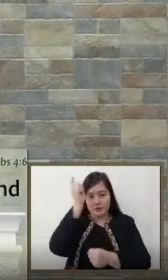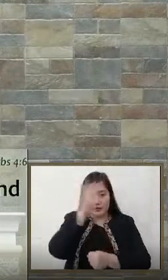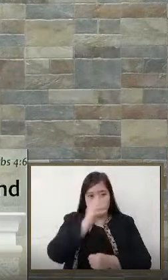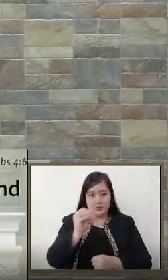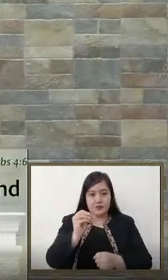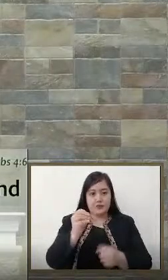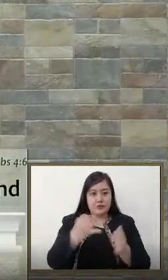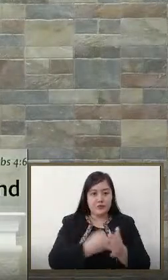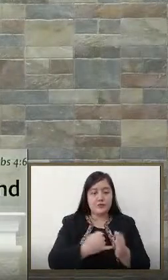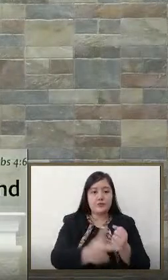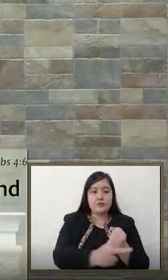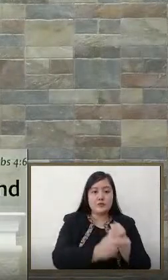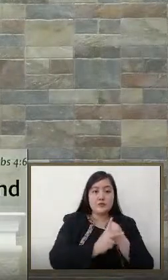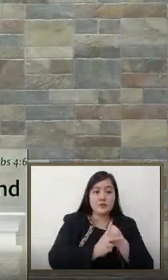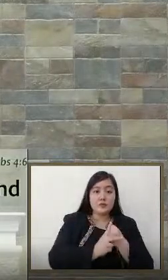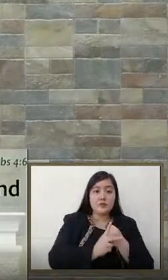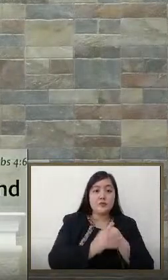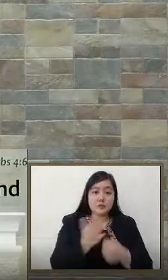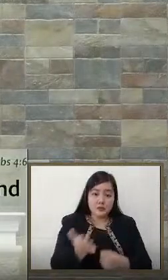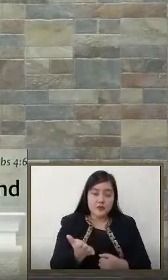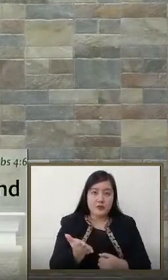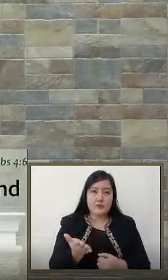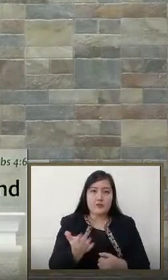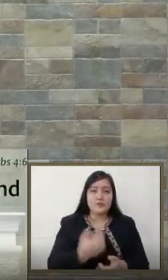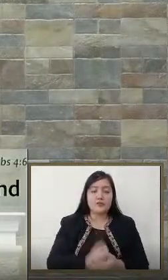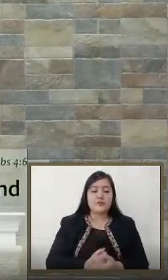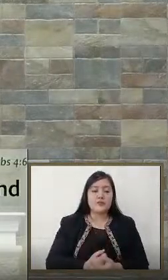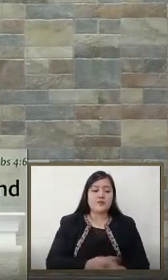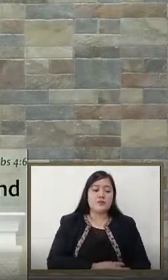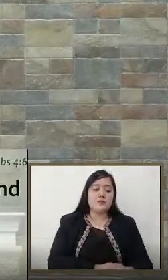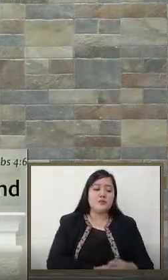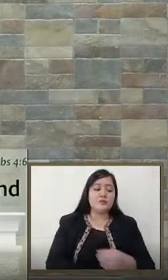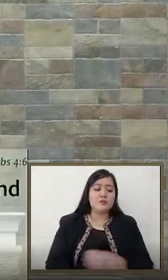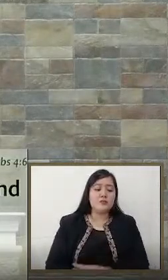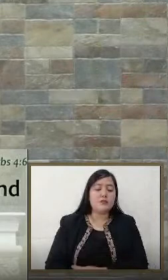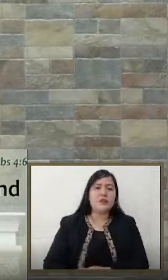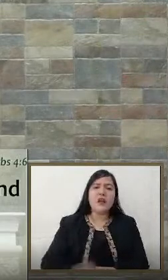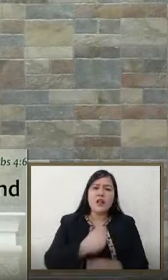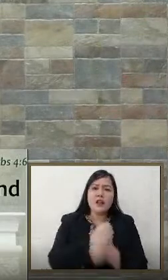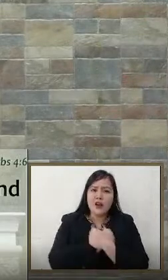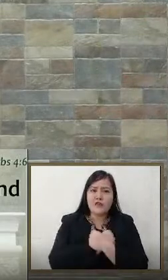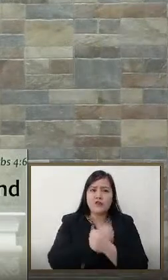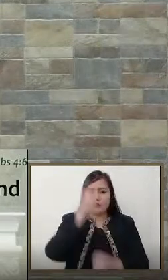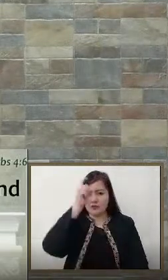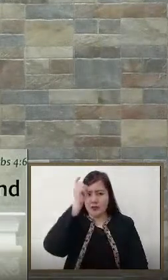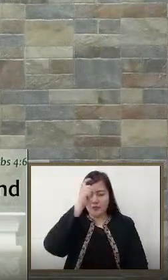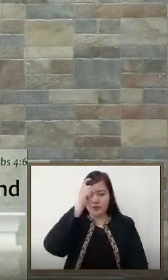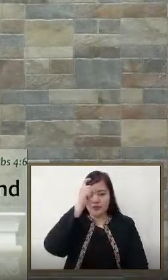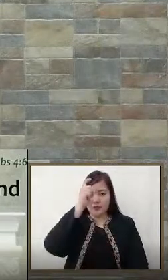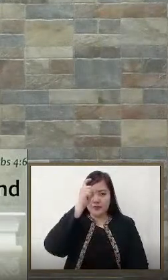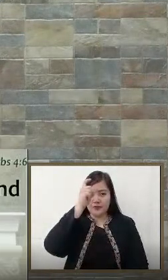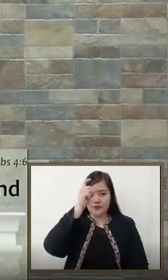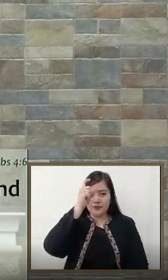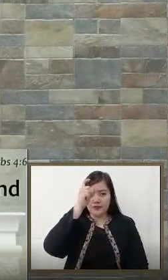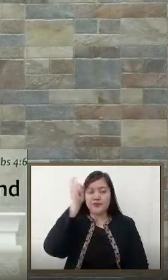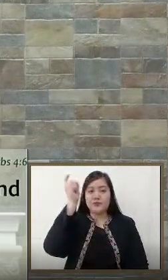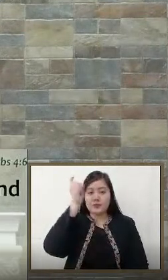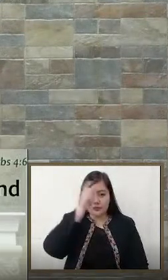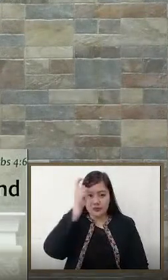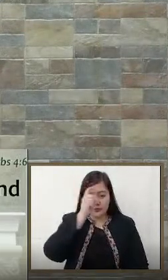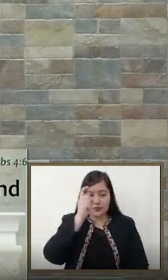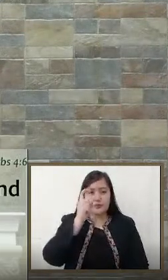thee. Ingatan mo. Amen? Mahalin mo. Ang ano, yung wisdom